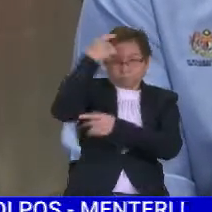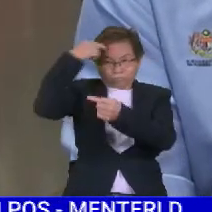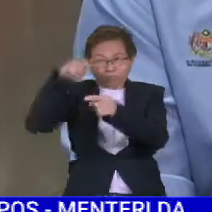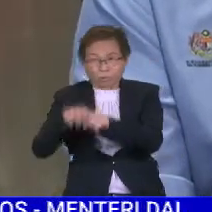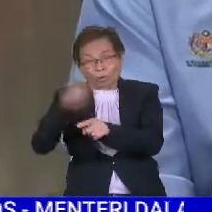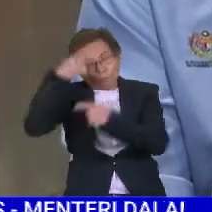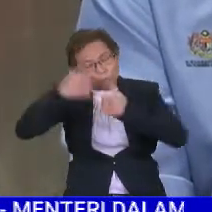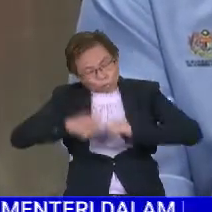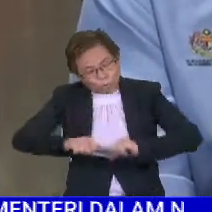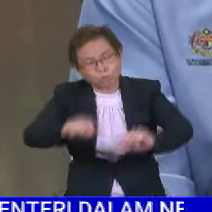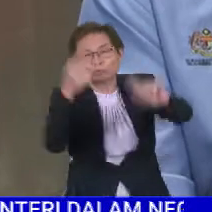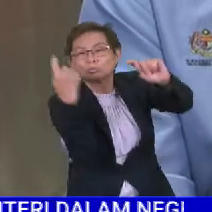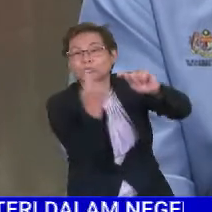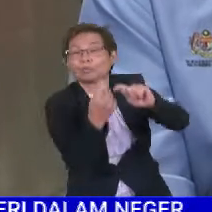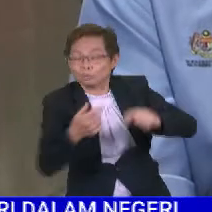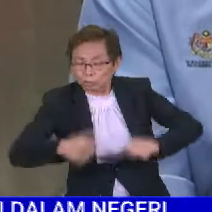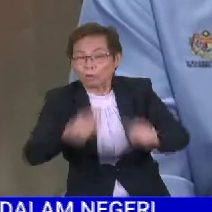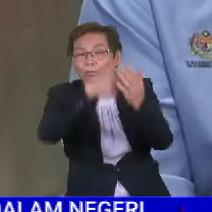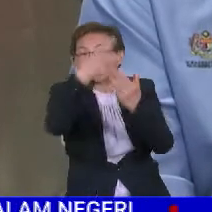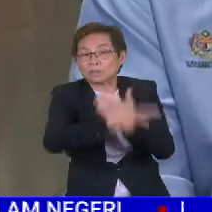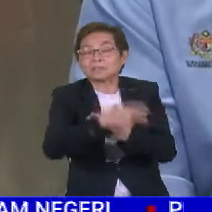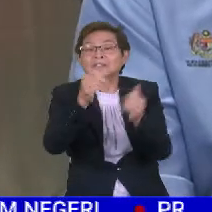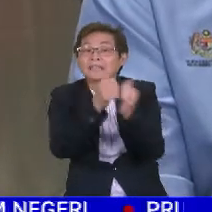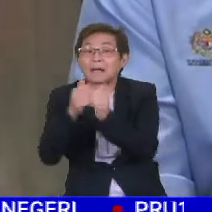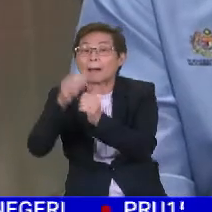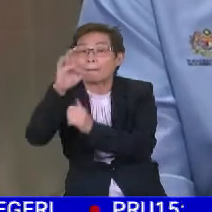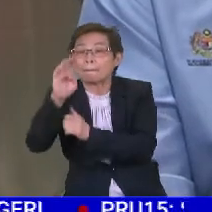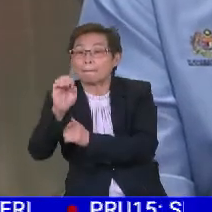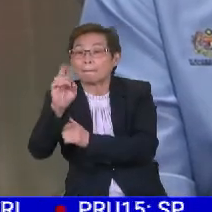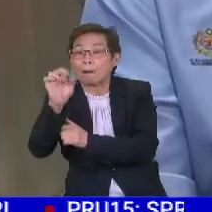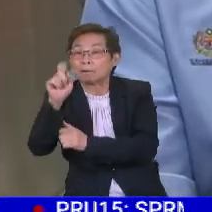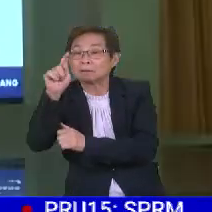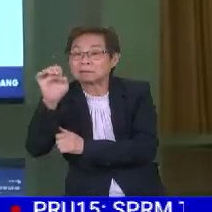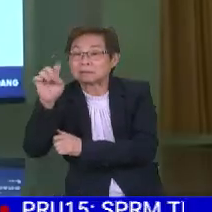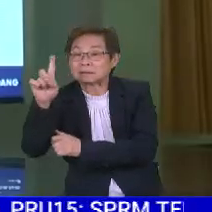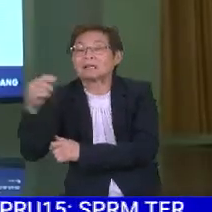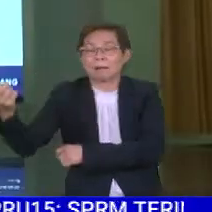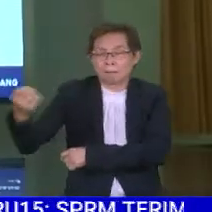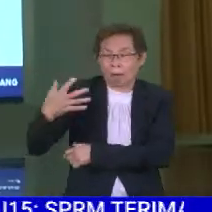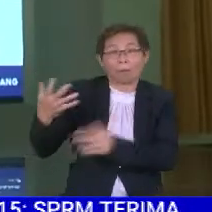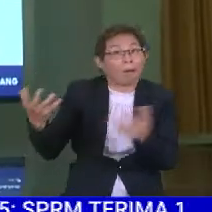untuk meneruskan projek itu bersama dengan Boston. Saya difahamkan melalui media lah.